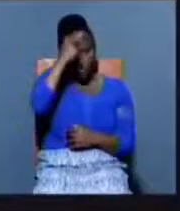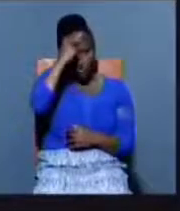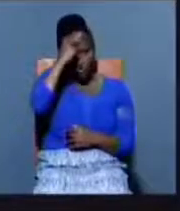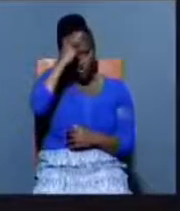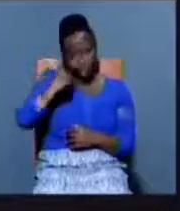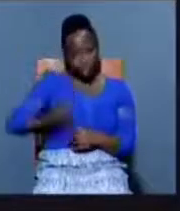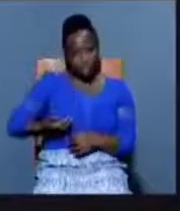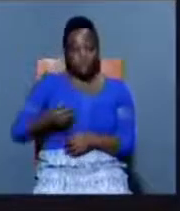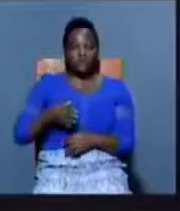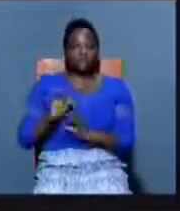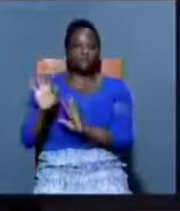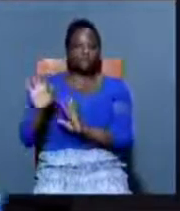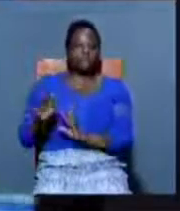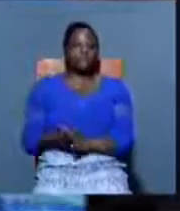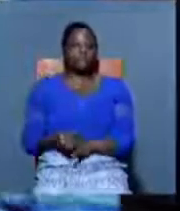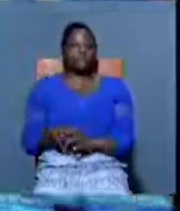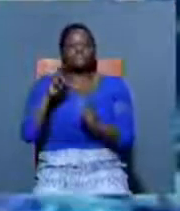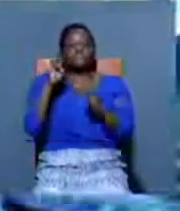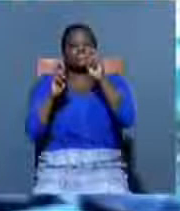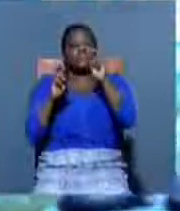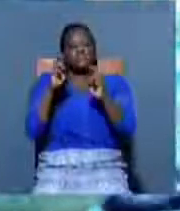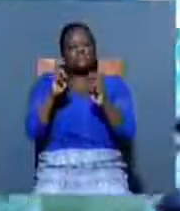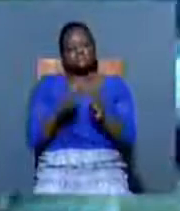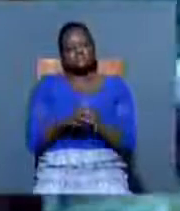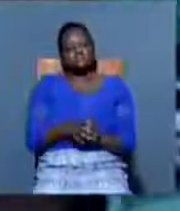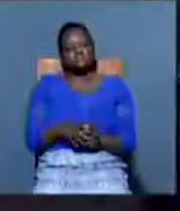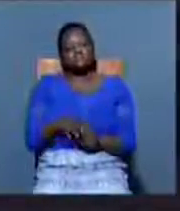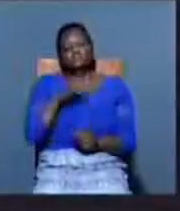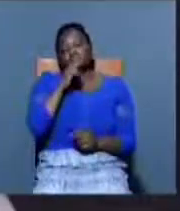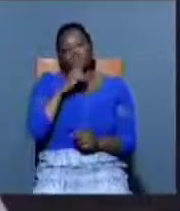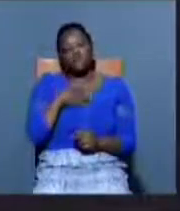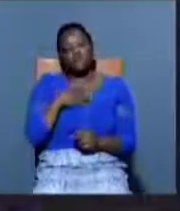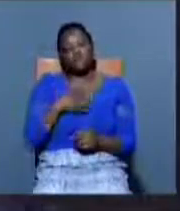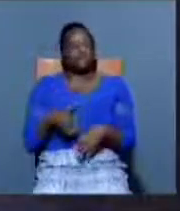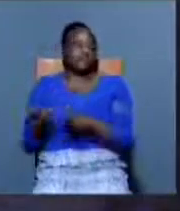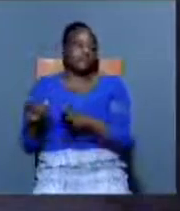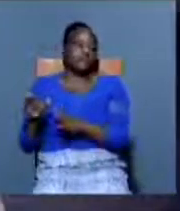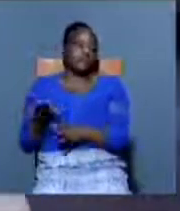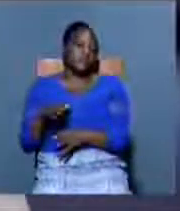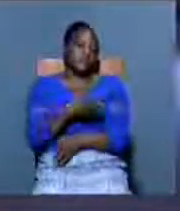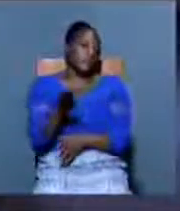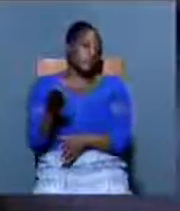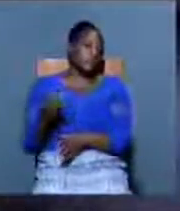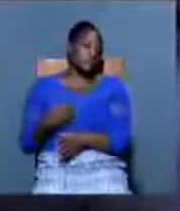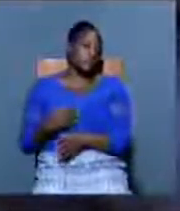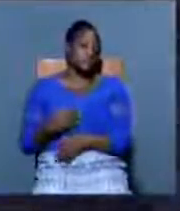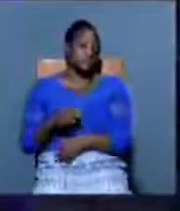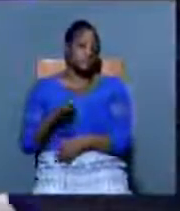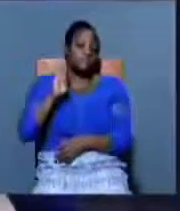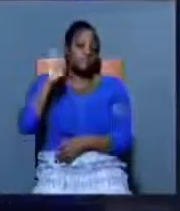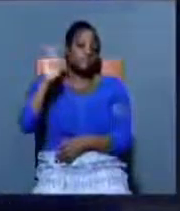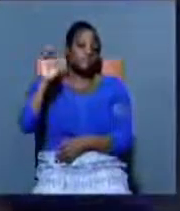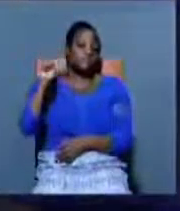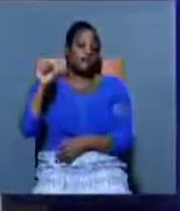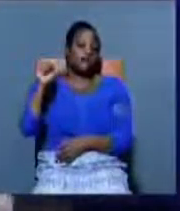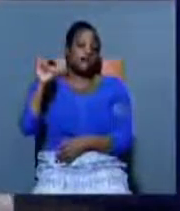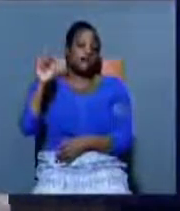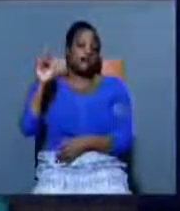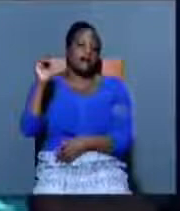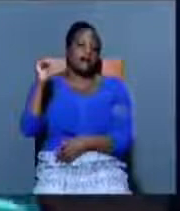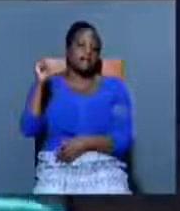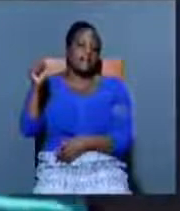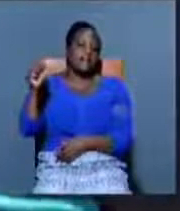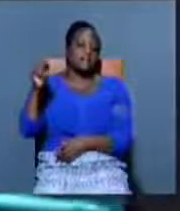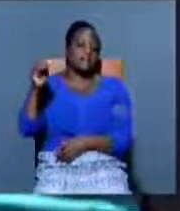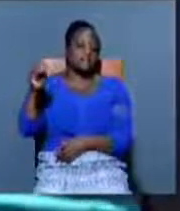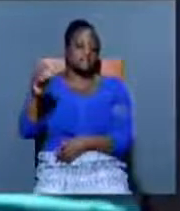kikao likizo hii, tunaanza kubishana. Mke wangu ananiambia, mume wangu naomba tuende Bariadi. Mimi namwambia mke wangu